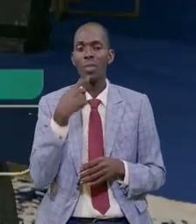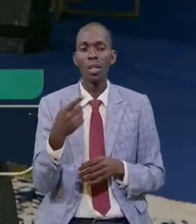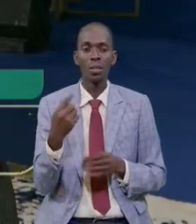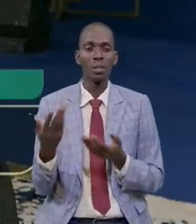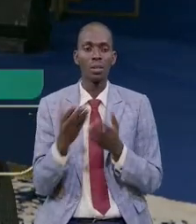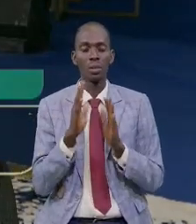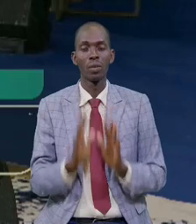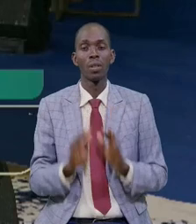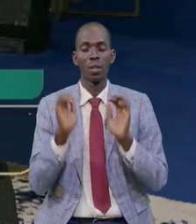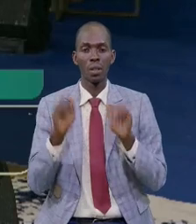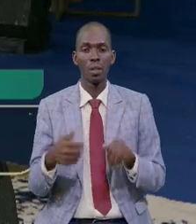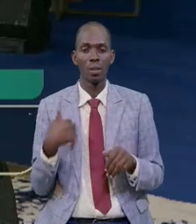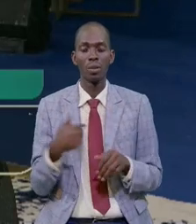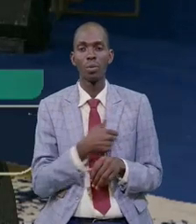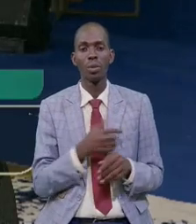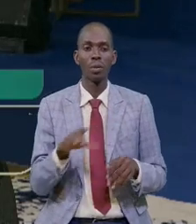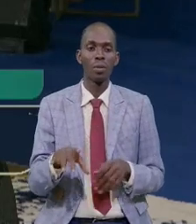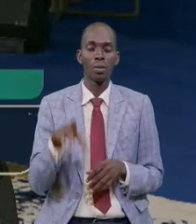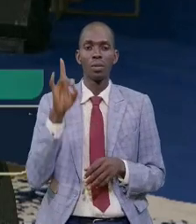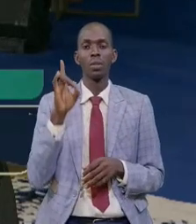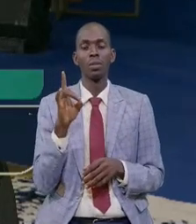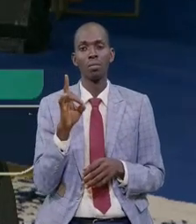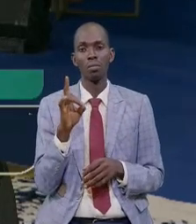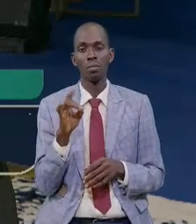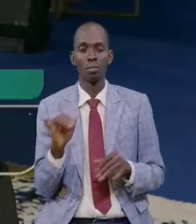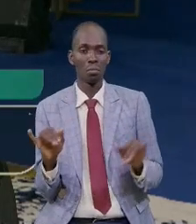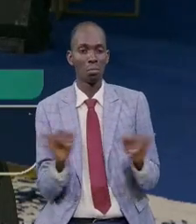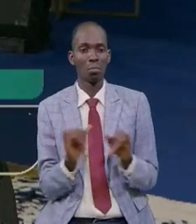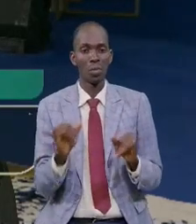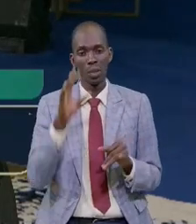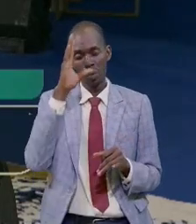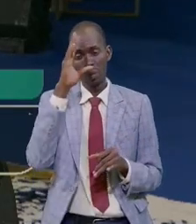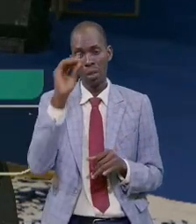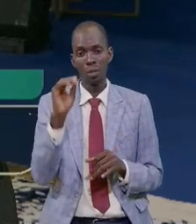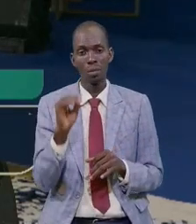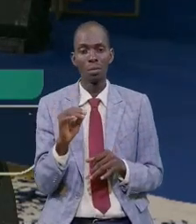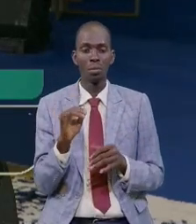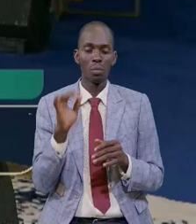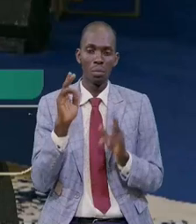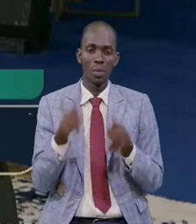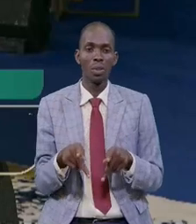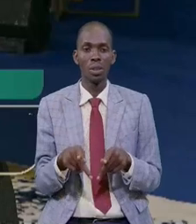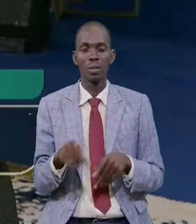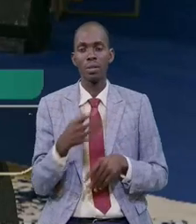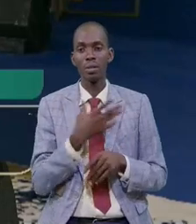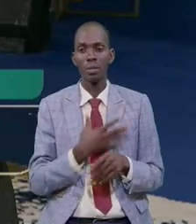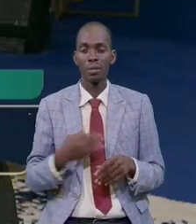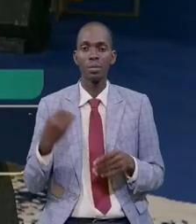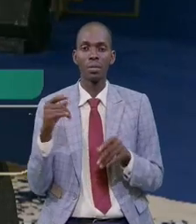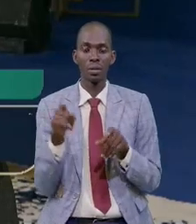38 et Pharaon dit à ses serviteurs trouverons-nous un homme comme celui-ci ayant